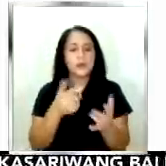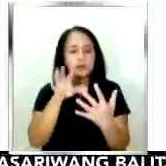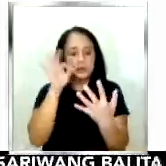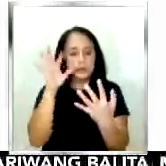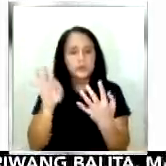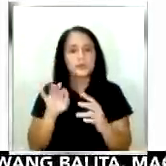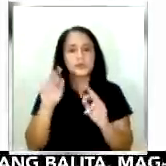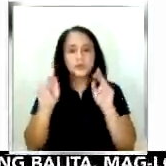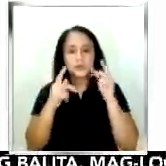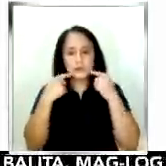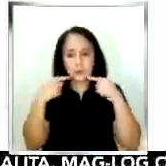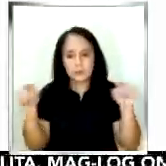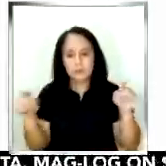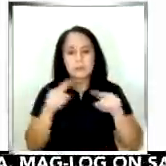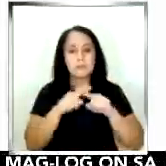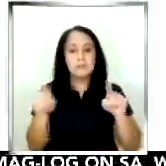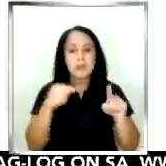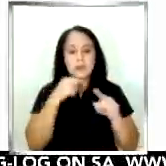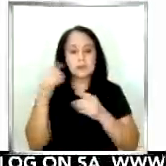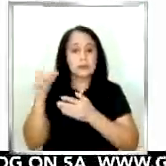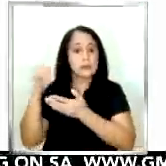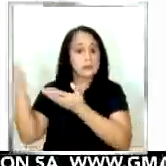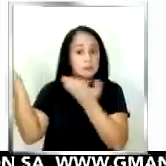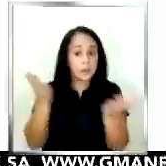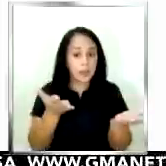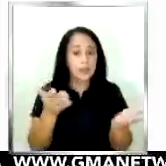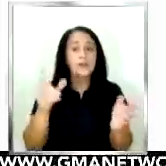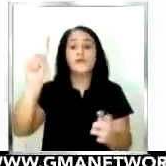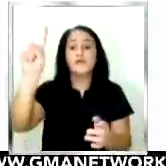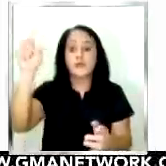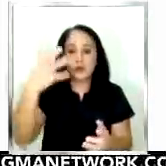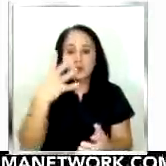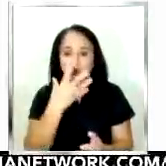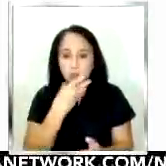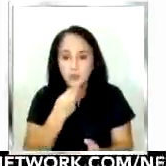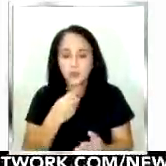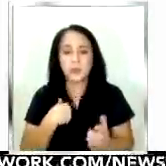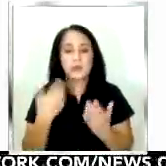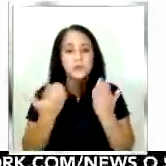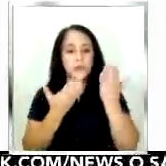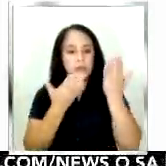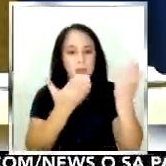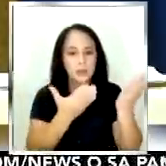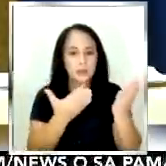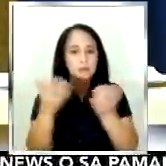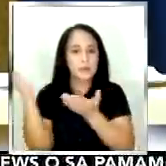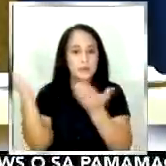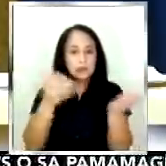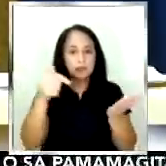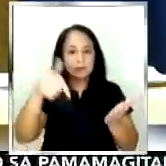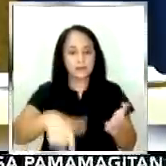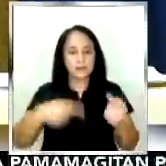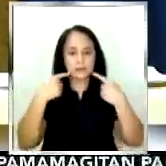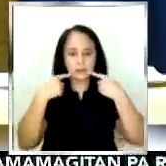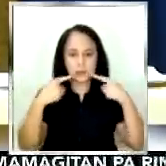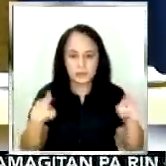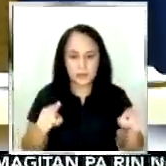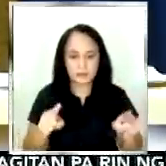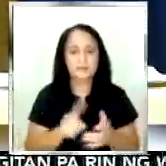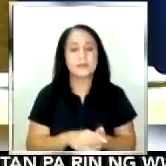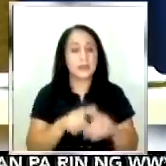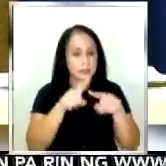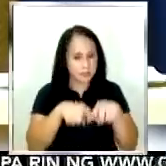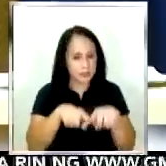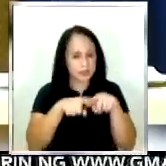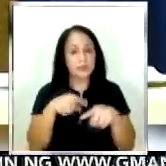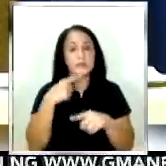ito ide-deploy hanggat hindi muna nababakunahan ang magre-rekomendang i-deploy ito sa publiko. Yun nga lang, mismong Pangulo nagsabi,